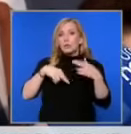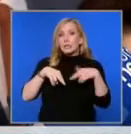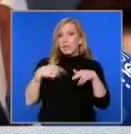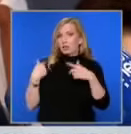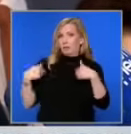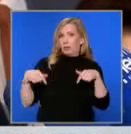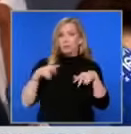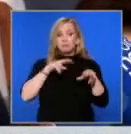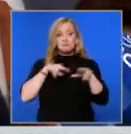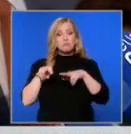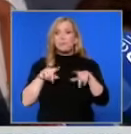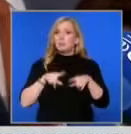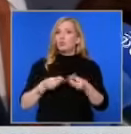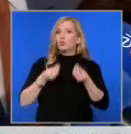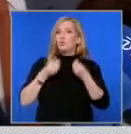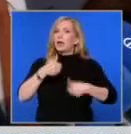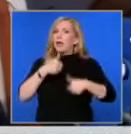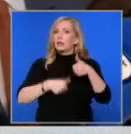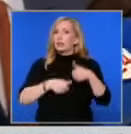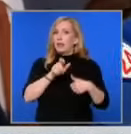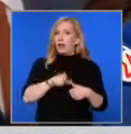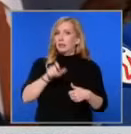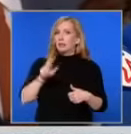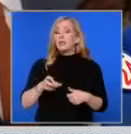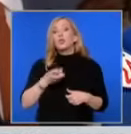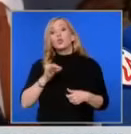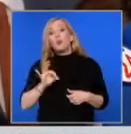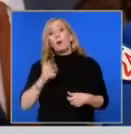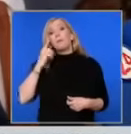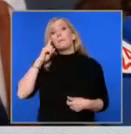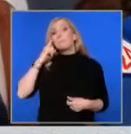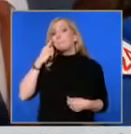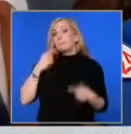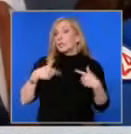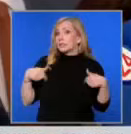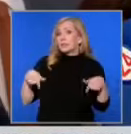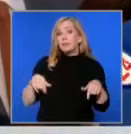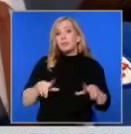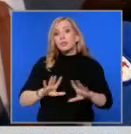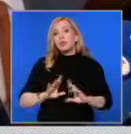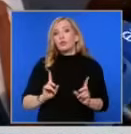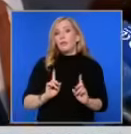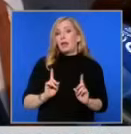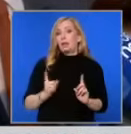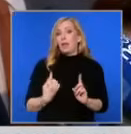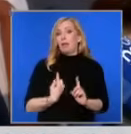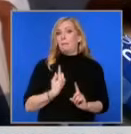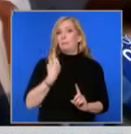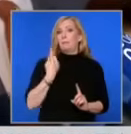много достойни кандидатури. Но считаме, че и това не е